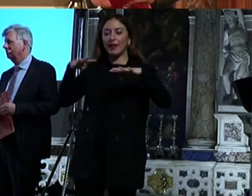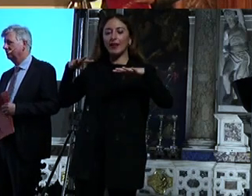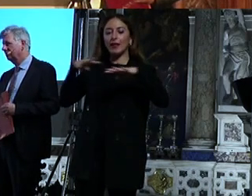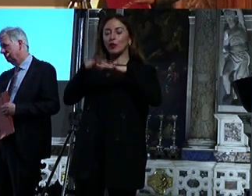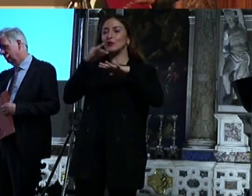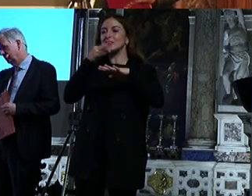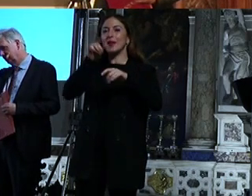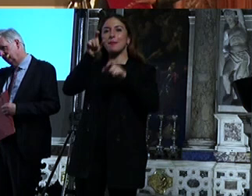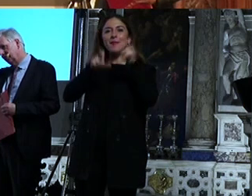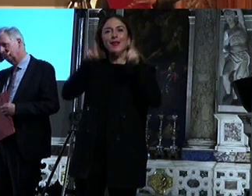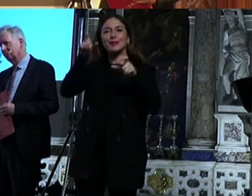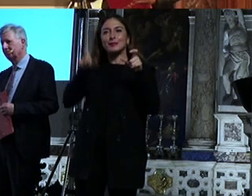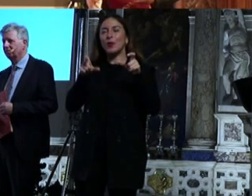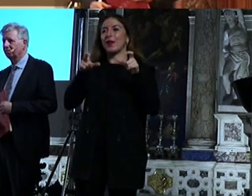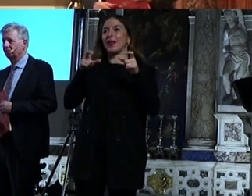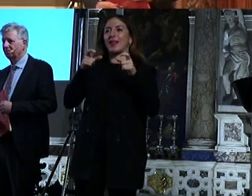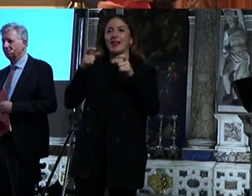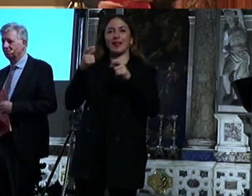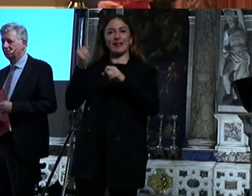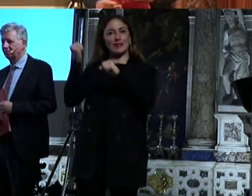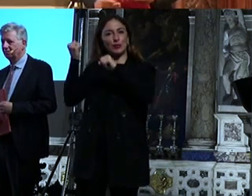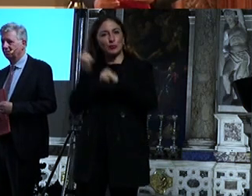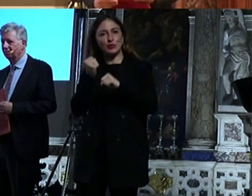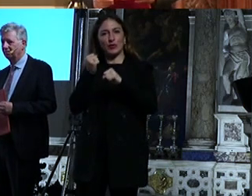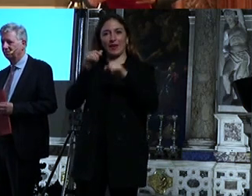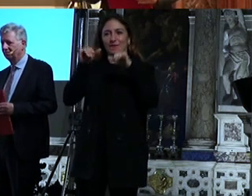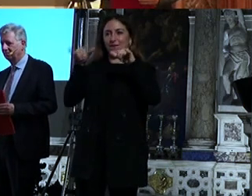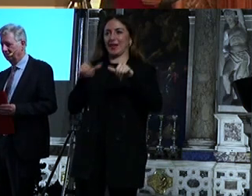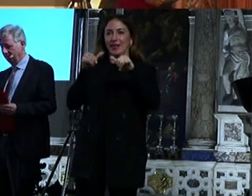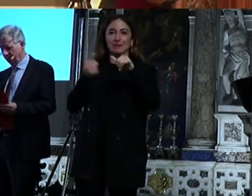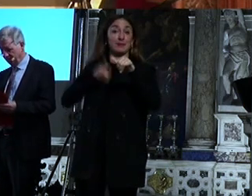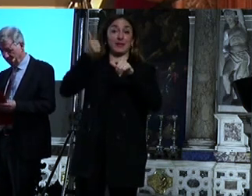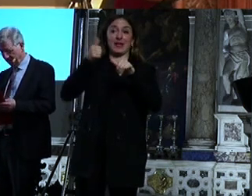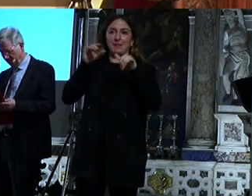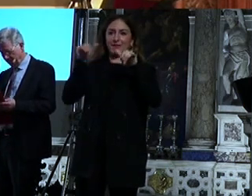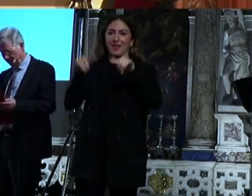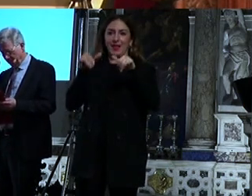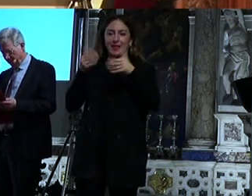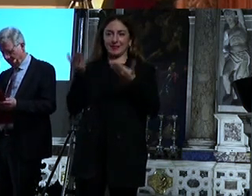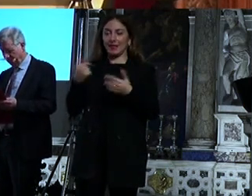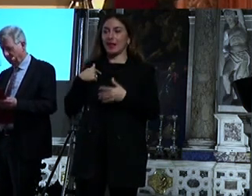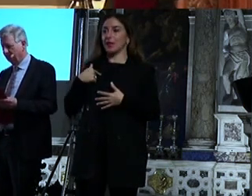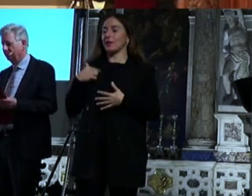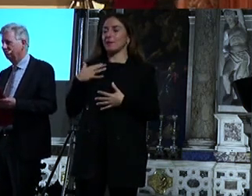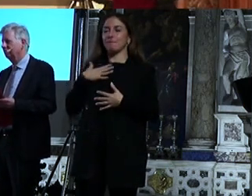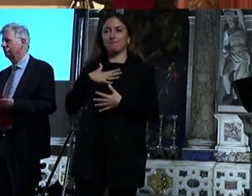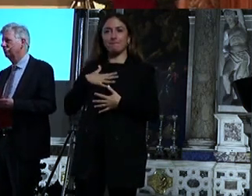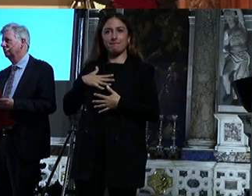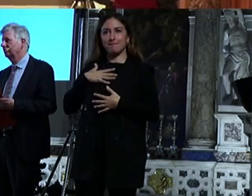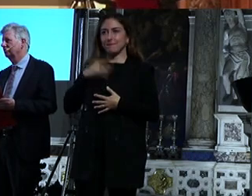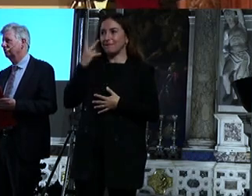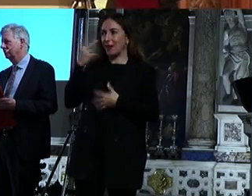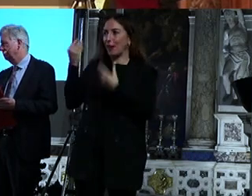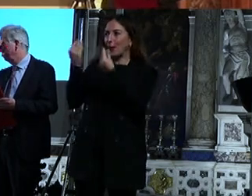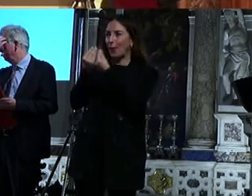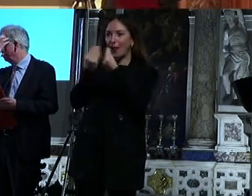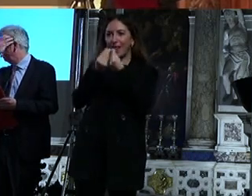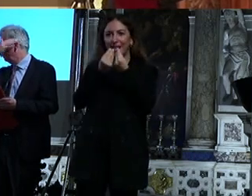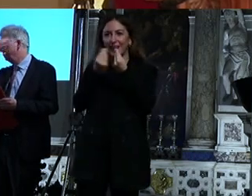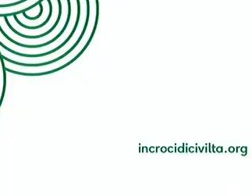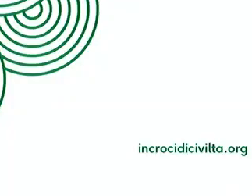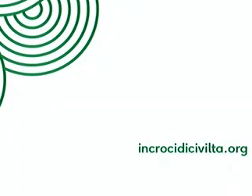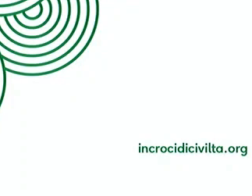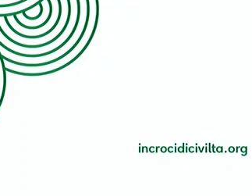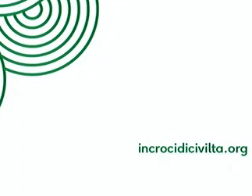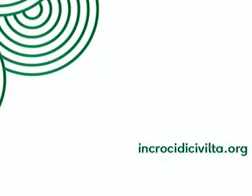delle persone, incroci delle istituzioni di Venezia innanzitutto. E per me è un piacere rivedere i colleghi, tanti colleghi di